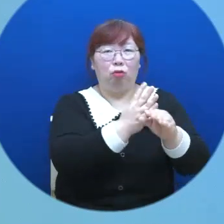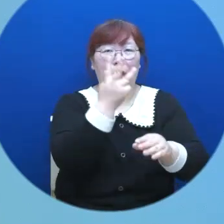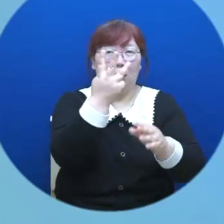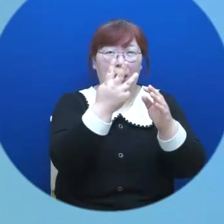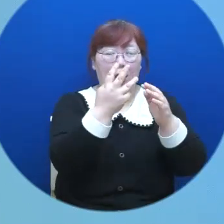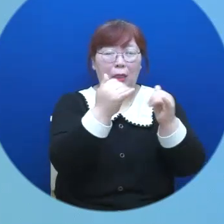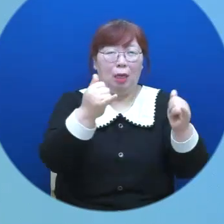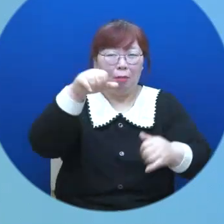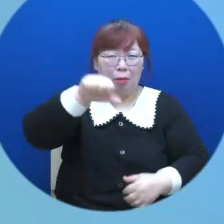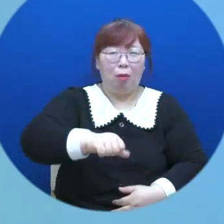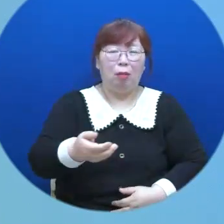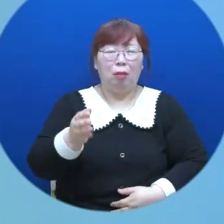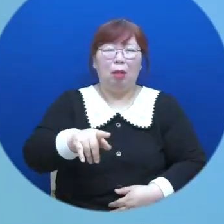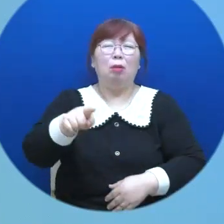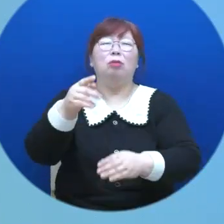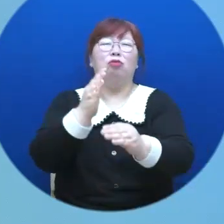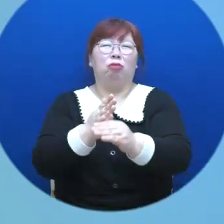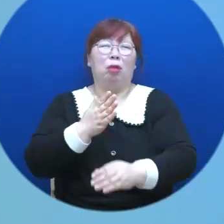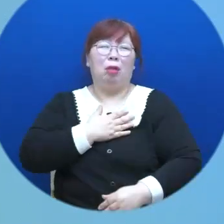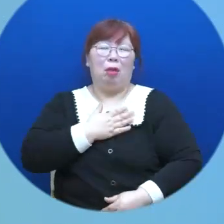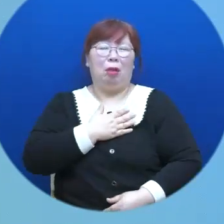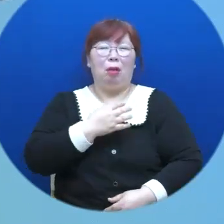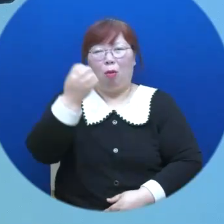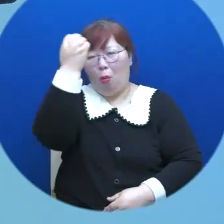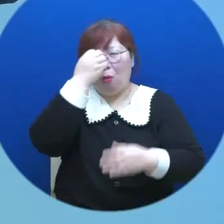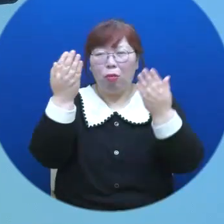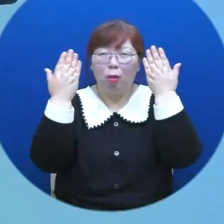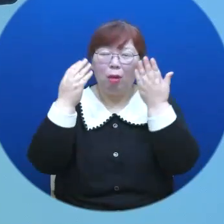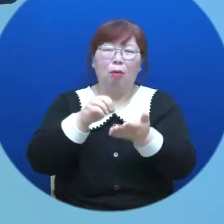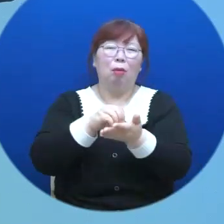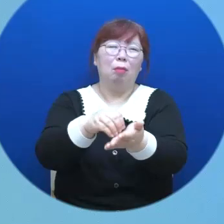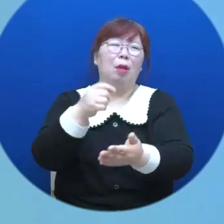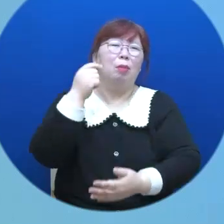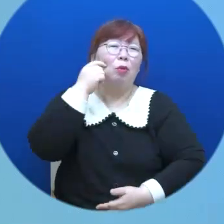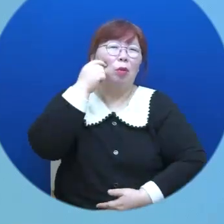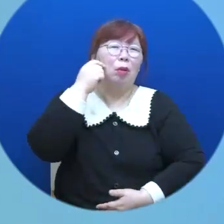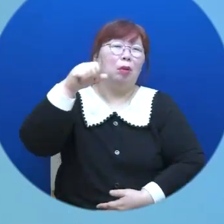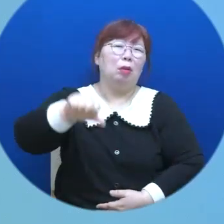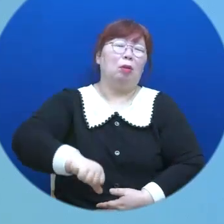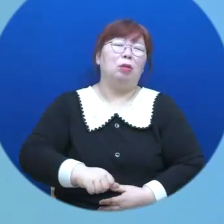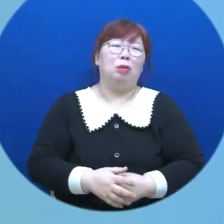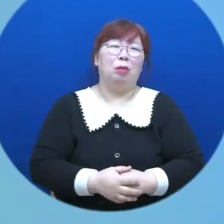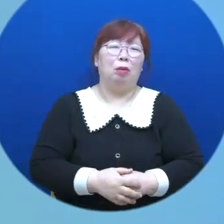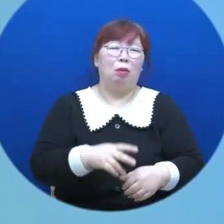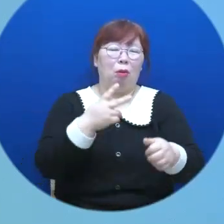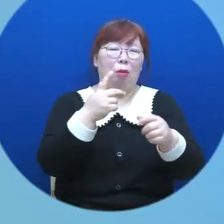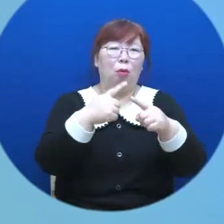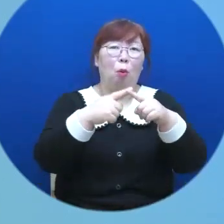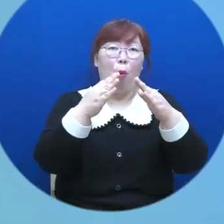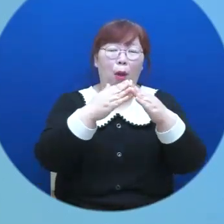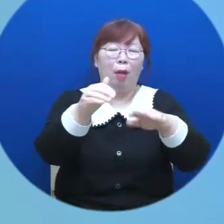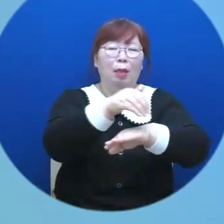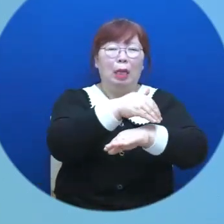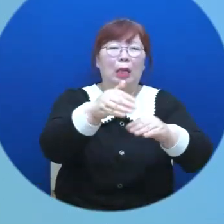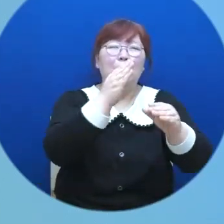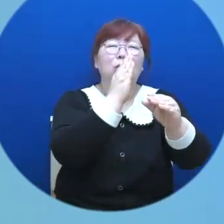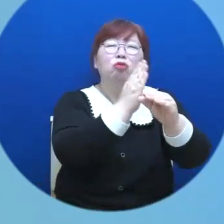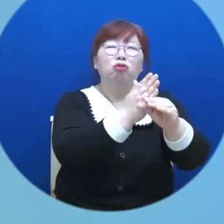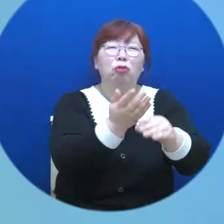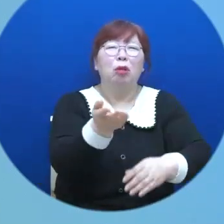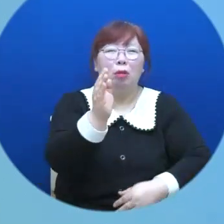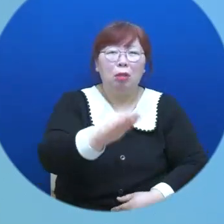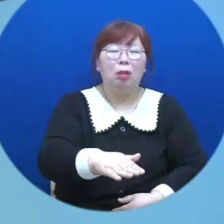거예요. 고등학교 못 갔어요. 교회 다녔는데 교회 가니까